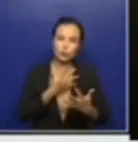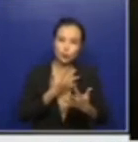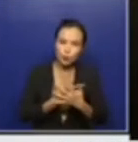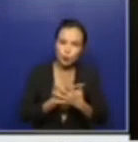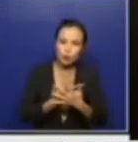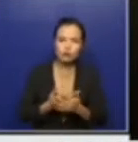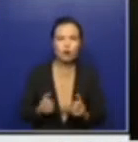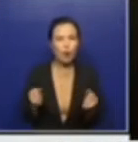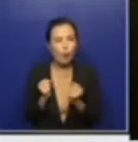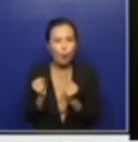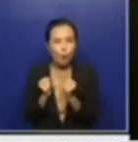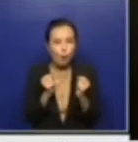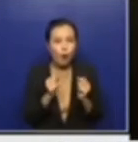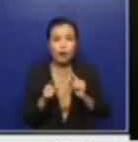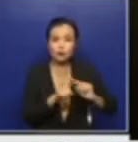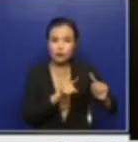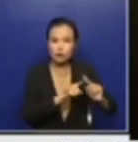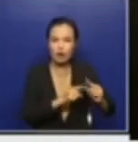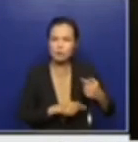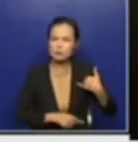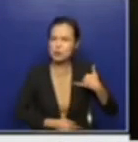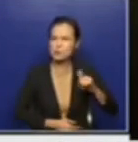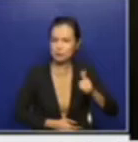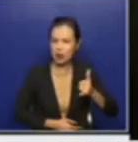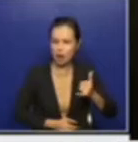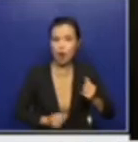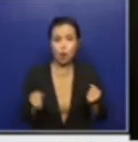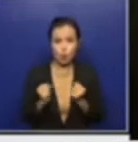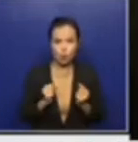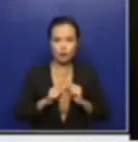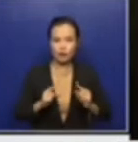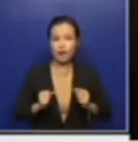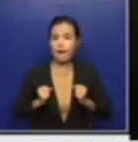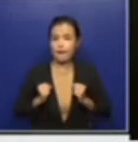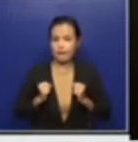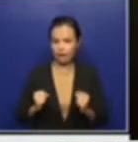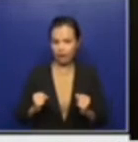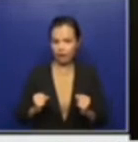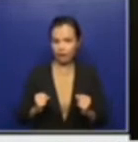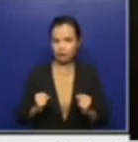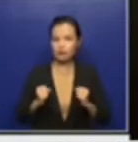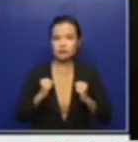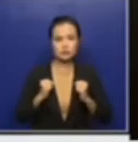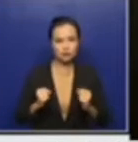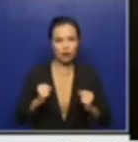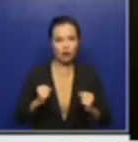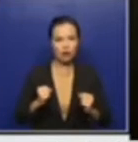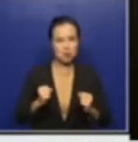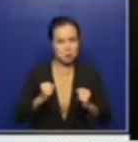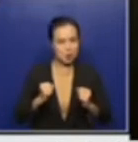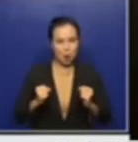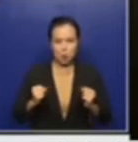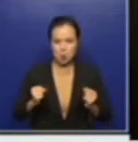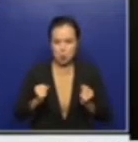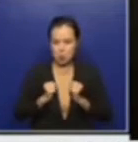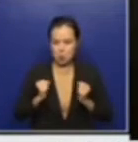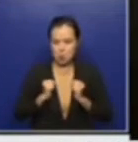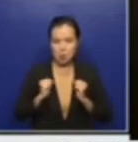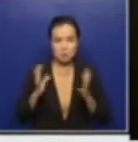กลัวหลายสิ่งหลายอย่างบางทีกลัวนะครับแต่ความกล้าหาญมันมากกว่าความกลัวแ